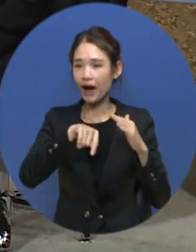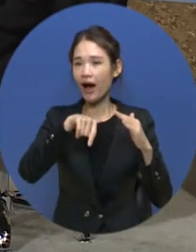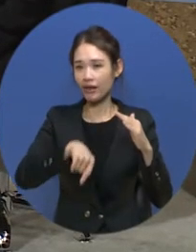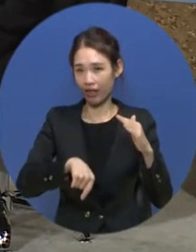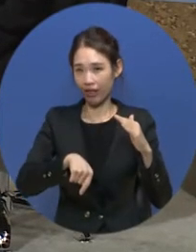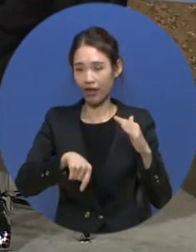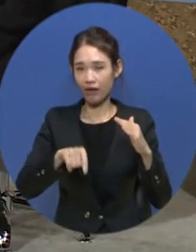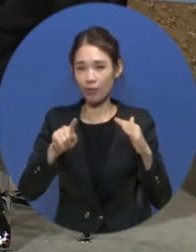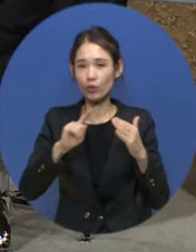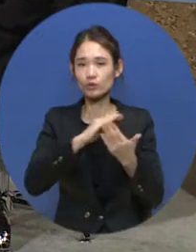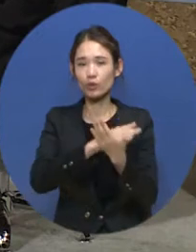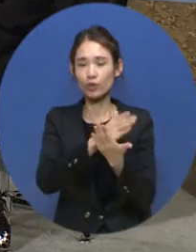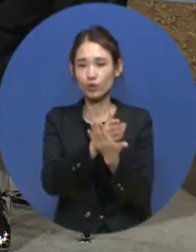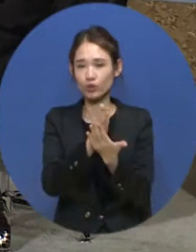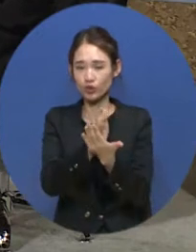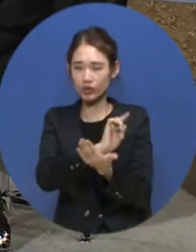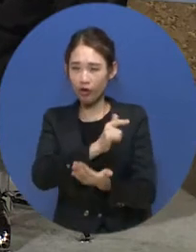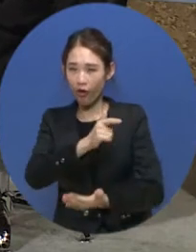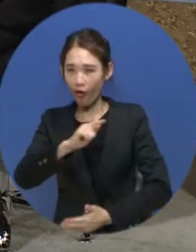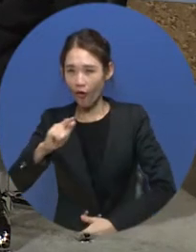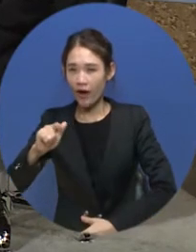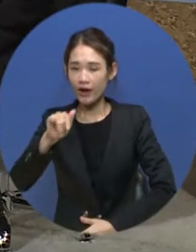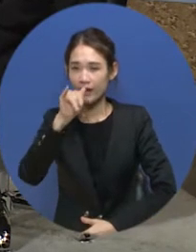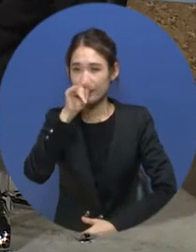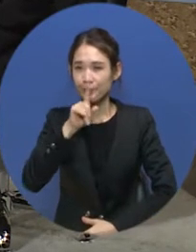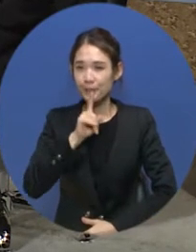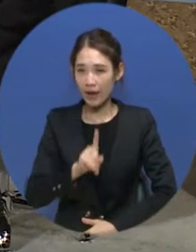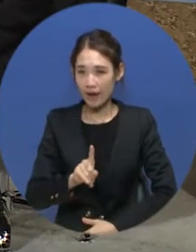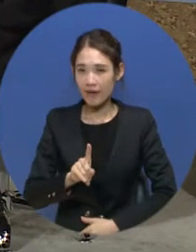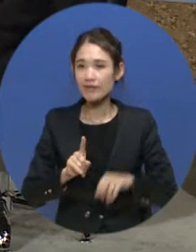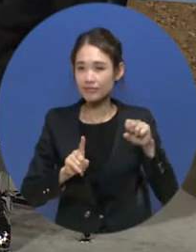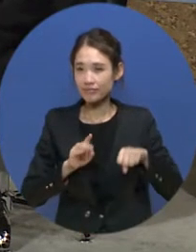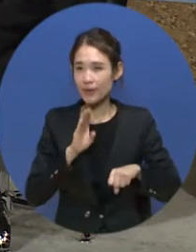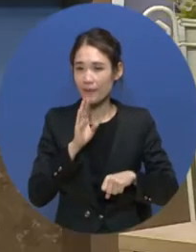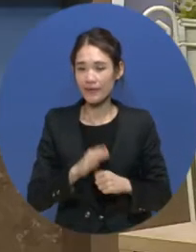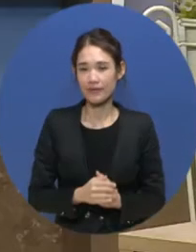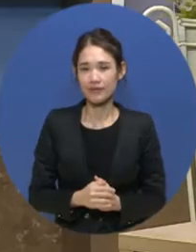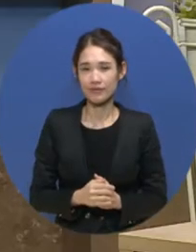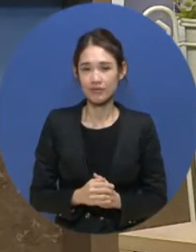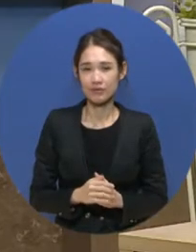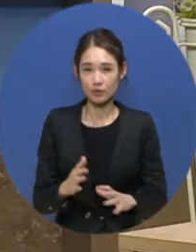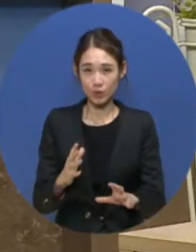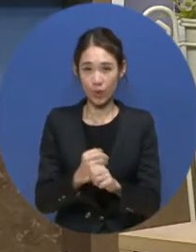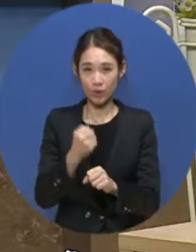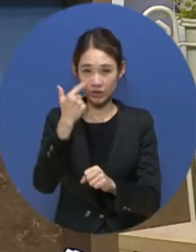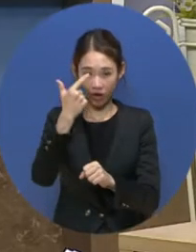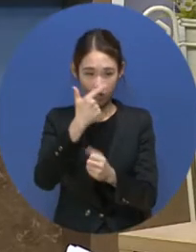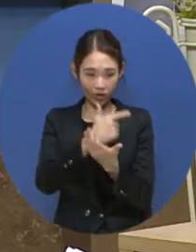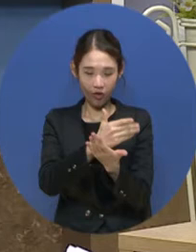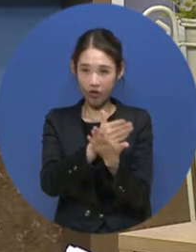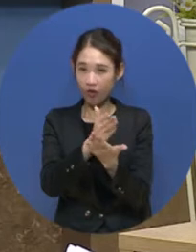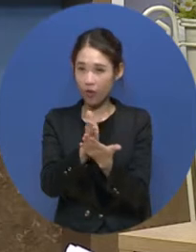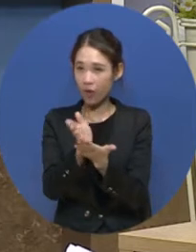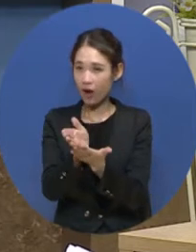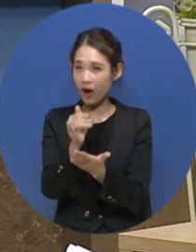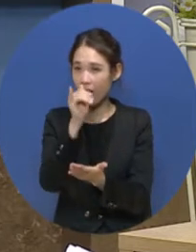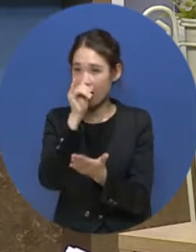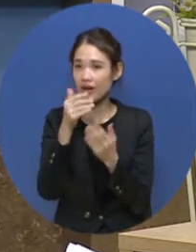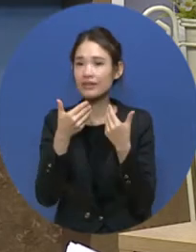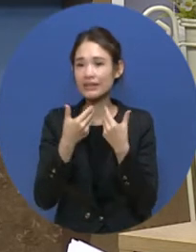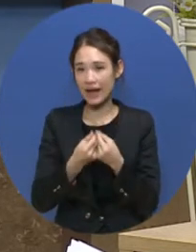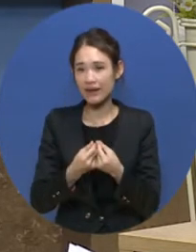어린이집에도 종류가 여러 가지가 있다는 말씀이신가요? 예. 아, 예. 근데 그것이 여섯 가지 종류가 예. 있는 건가요? 예, 예를 들면